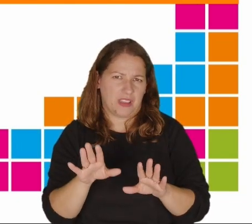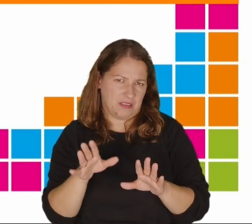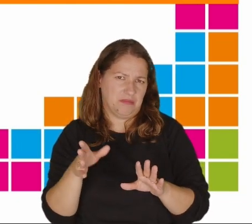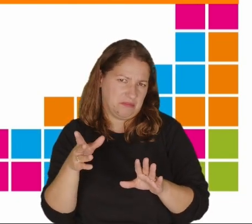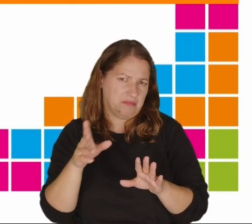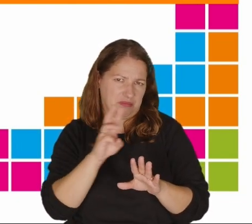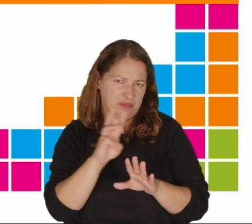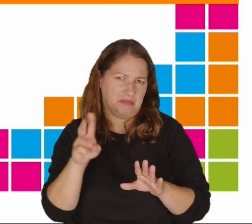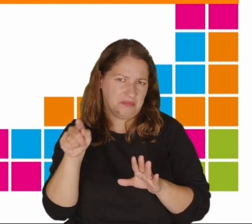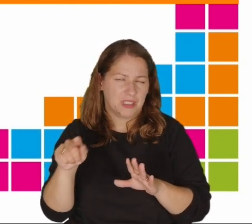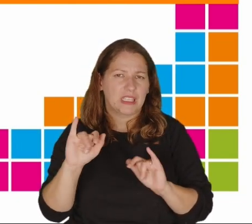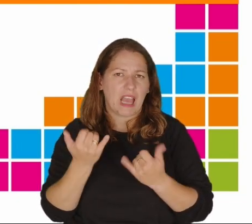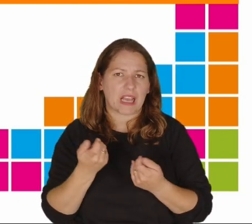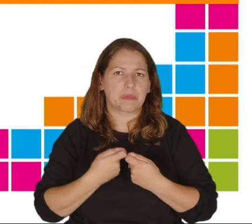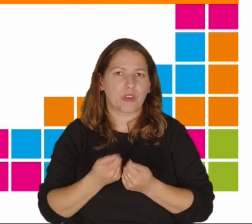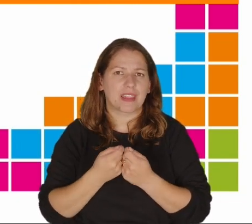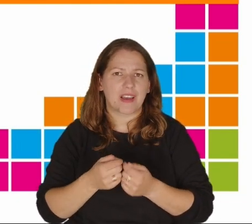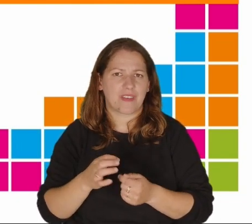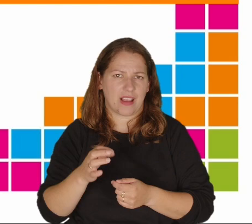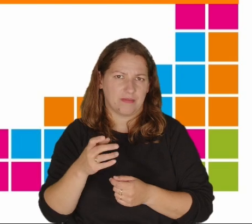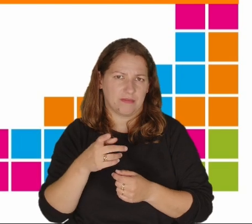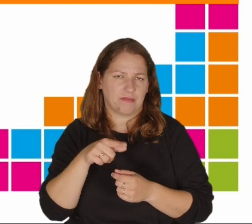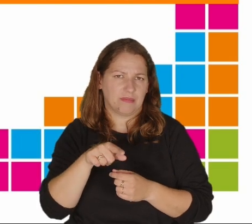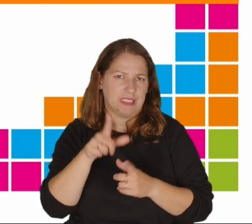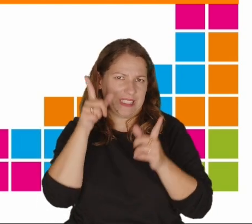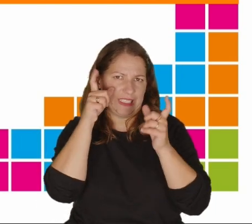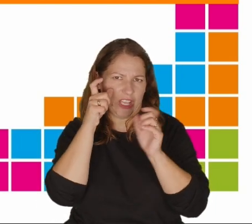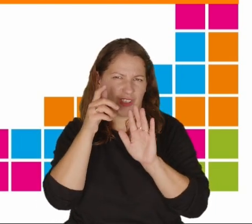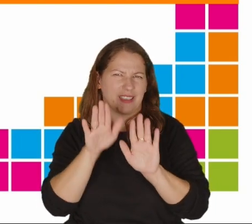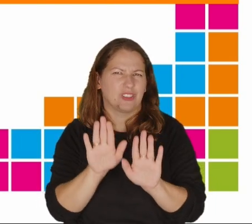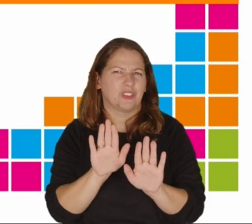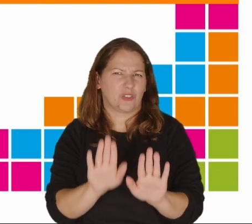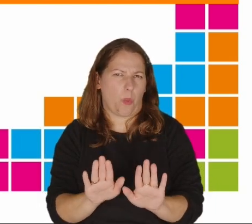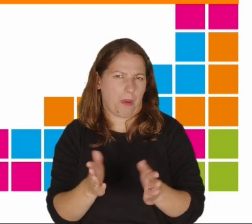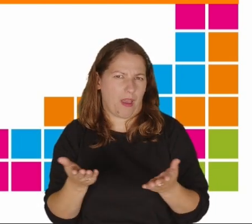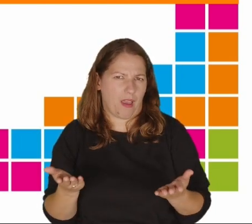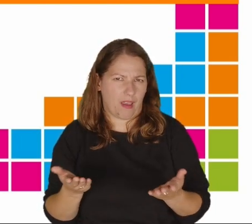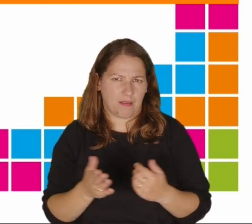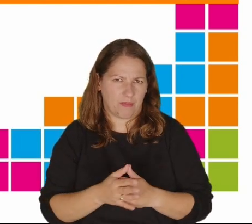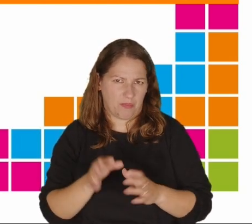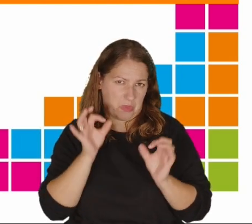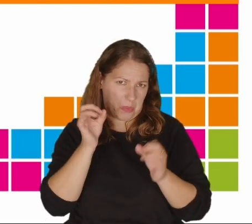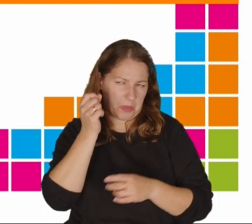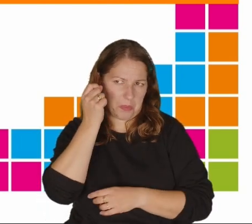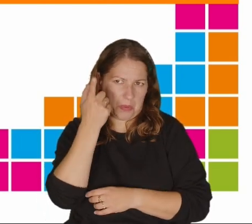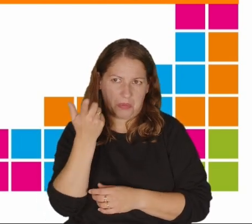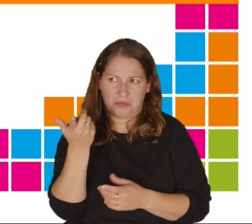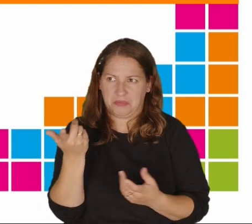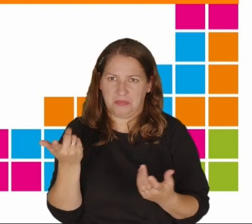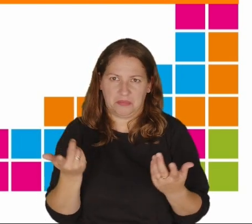przewodnikiem dotyczącym tego, jak sprzedawać takie zdjęcia, bo to przecież jest dobry pomysł